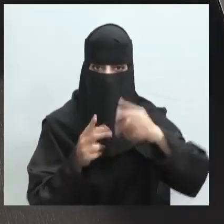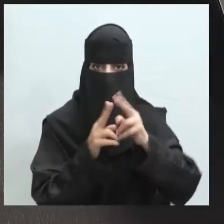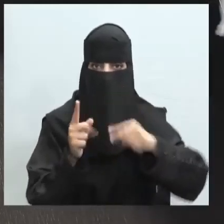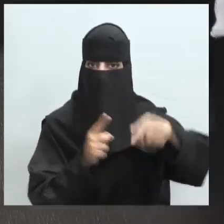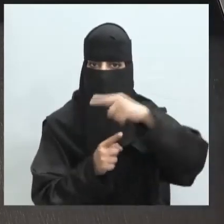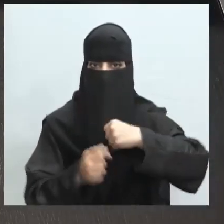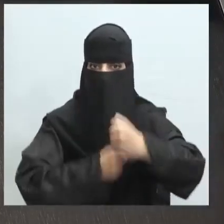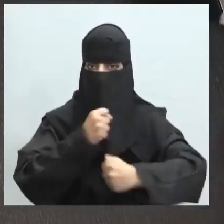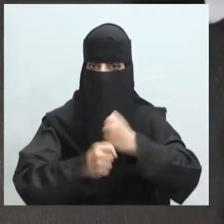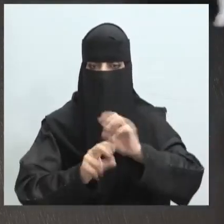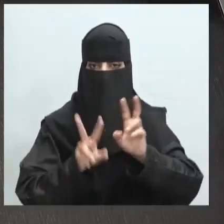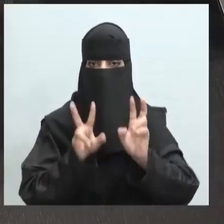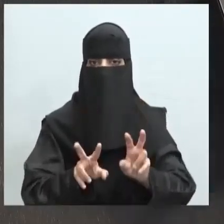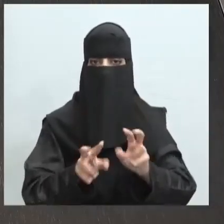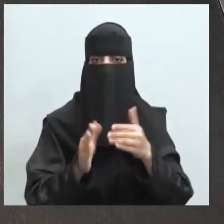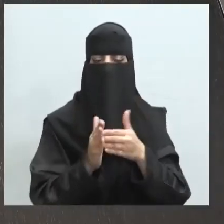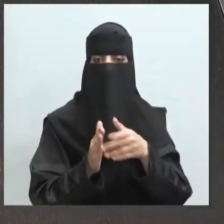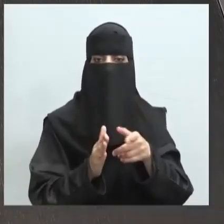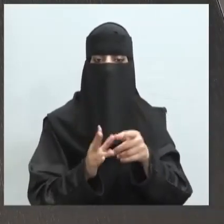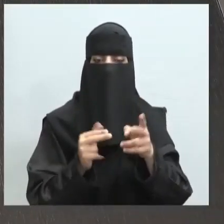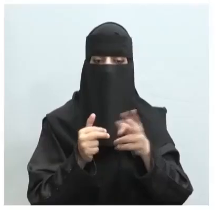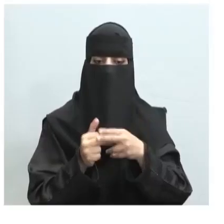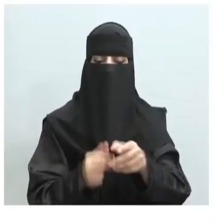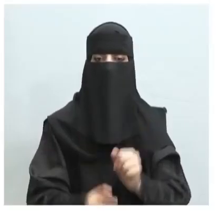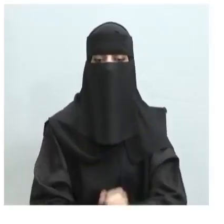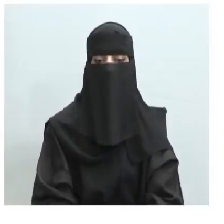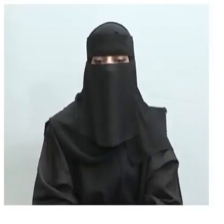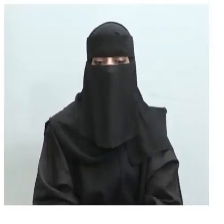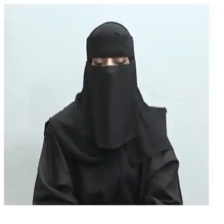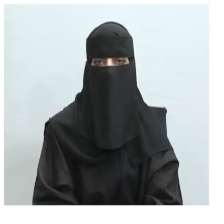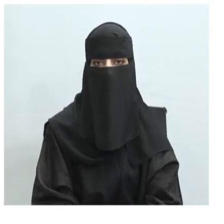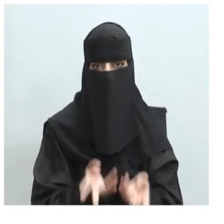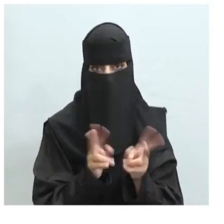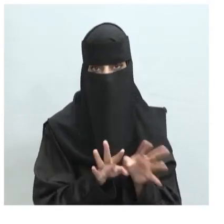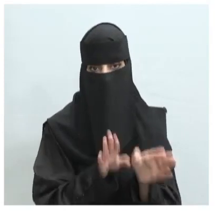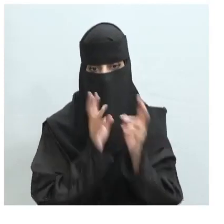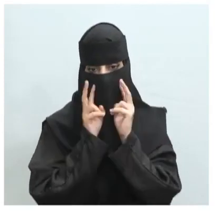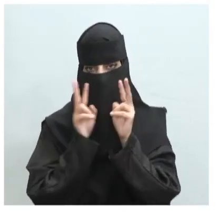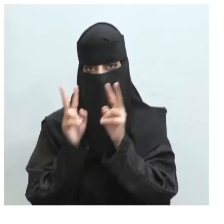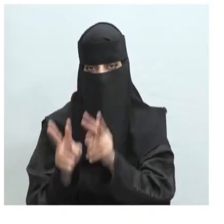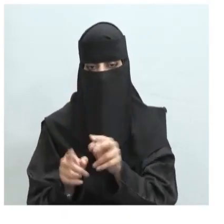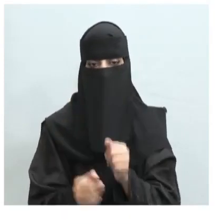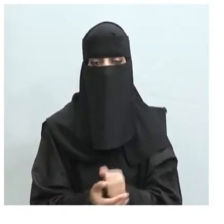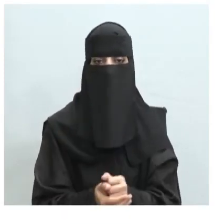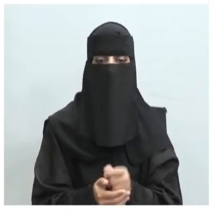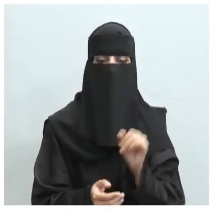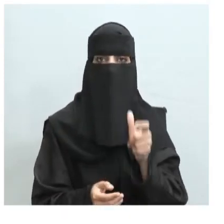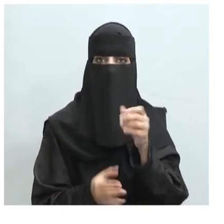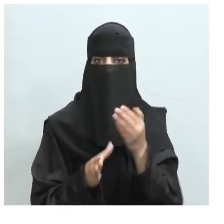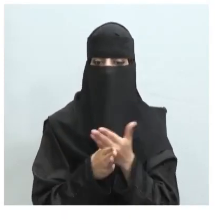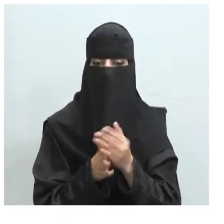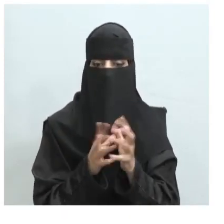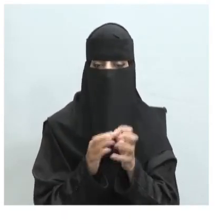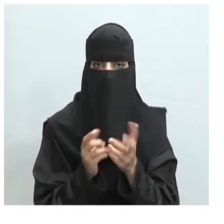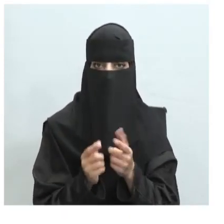الكهربائيه وبالتالي ادى ذلك الى اغلاق المصباح نعود مره اخرى ونشاهد ما هو او ماذا